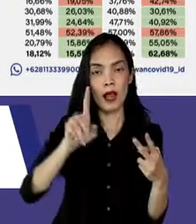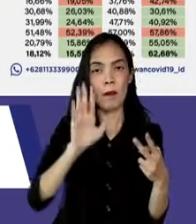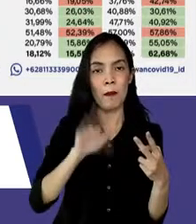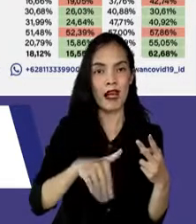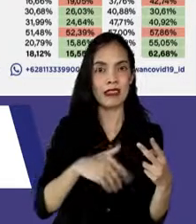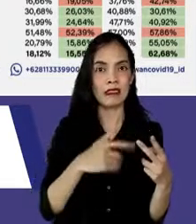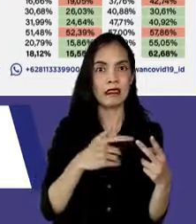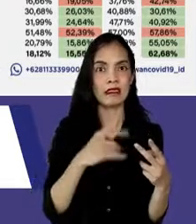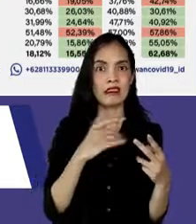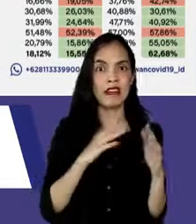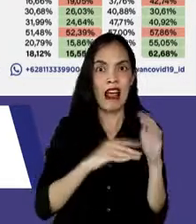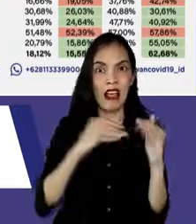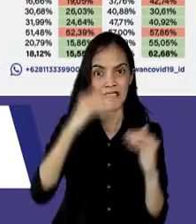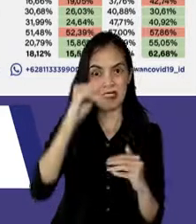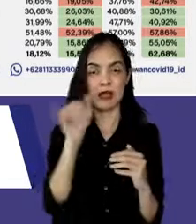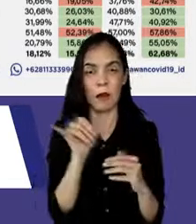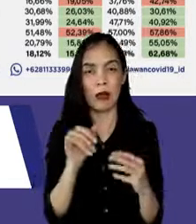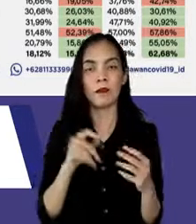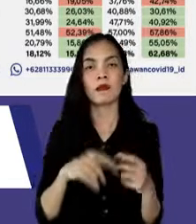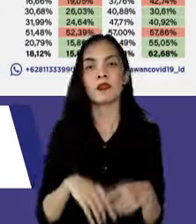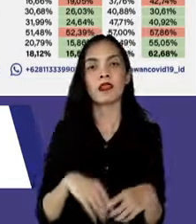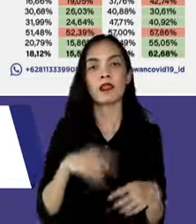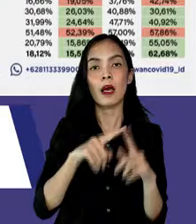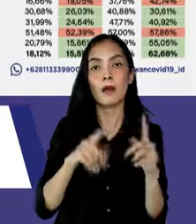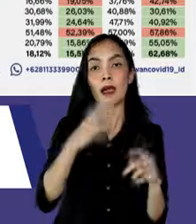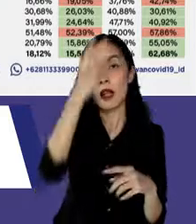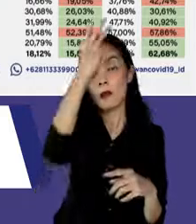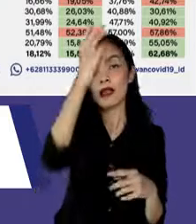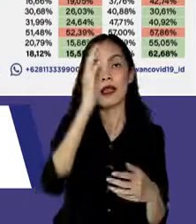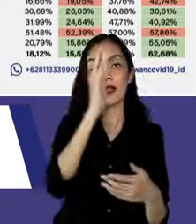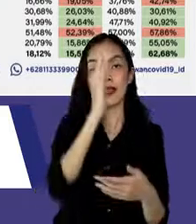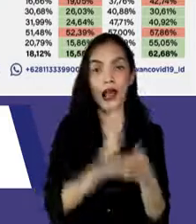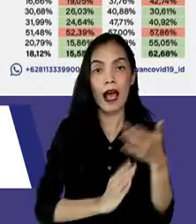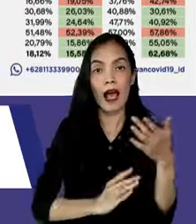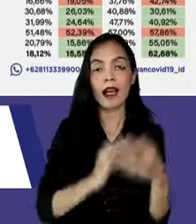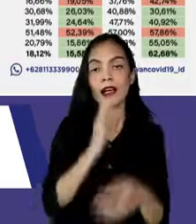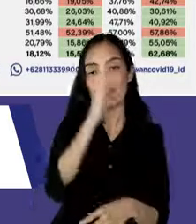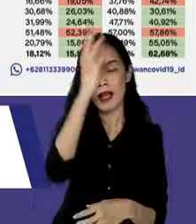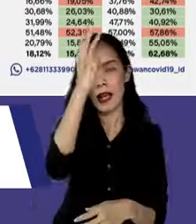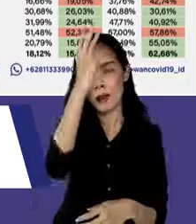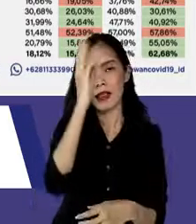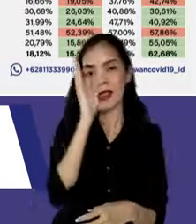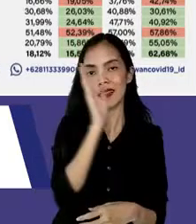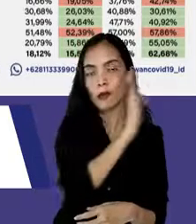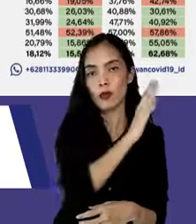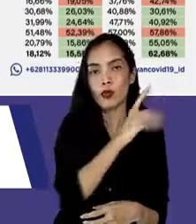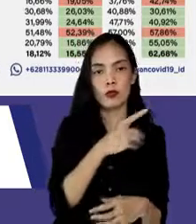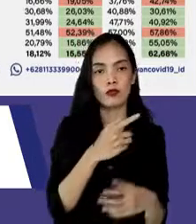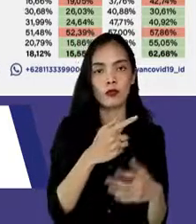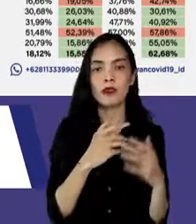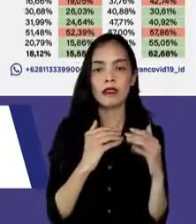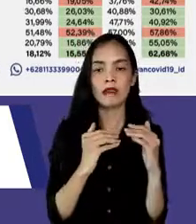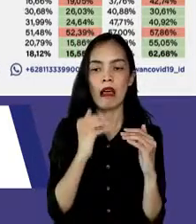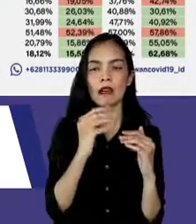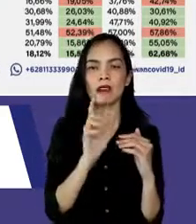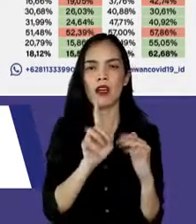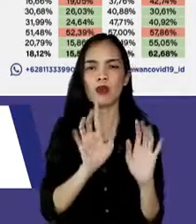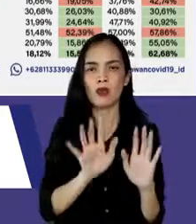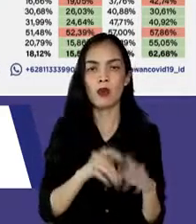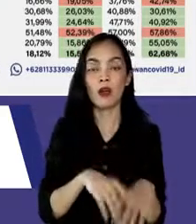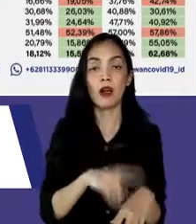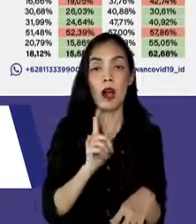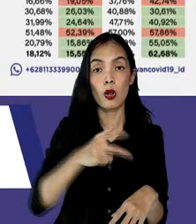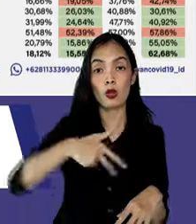sedangkan Kalimantan Tengah dan Kalimantan Timur pada salah satu indikator Selain itu di pulau Sulawesi